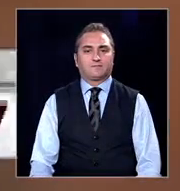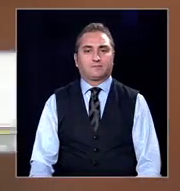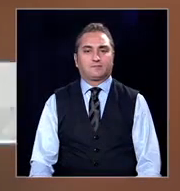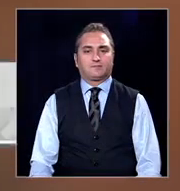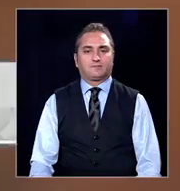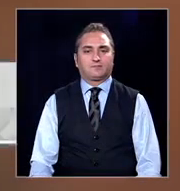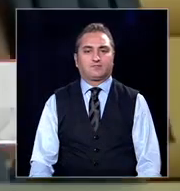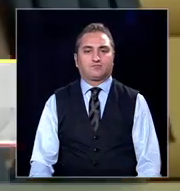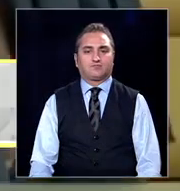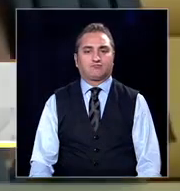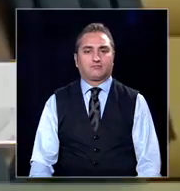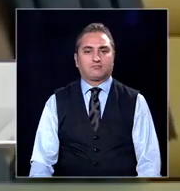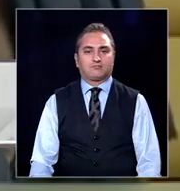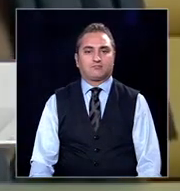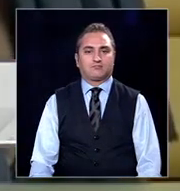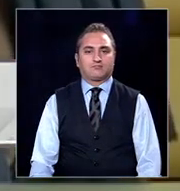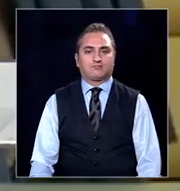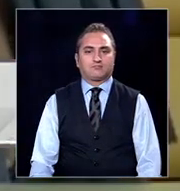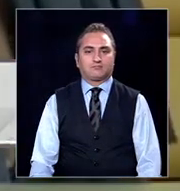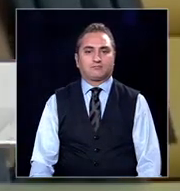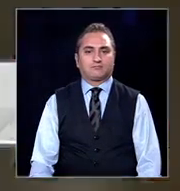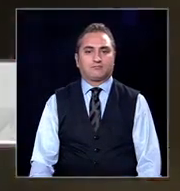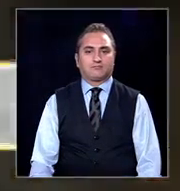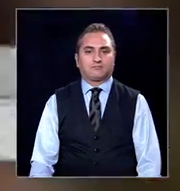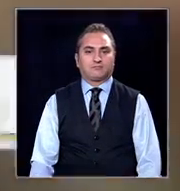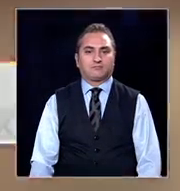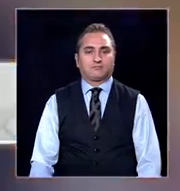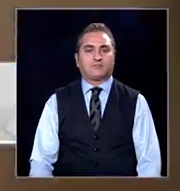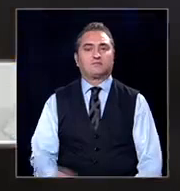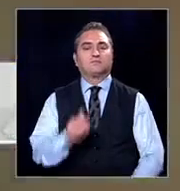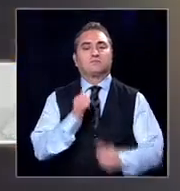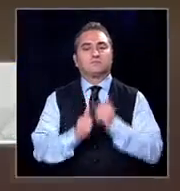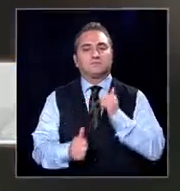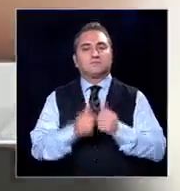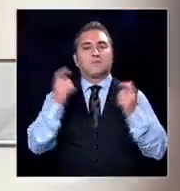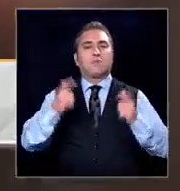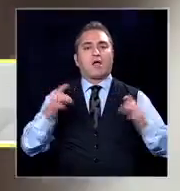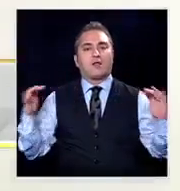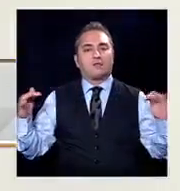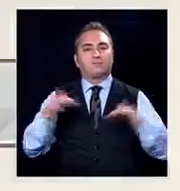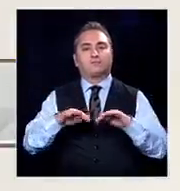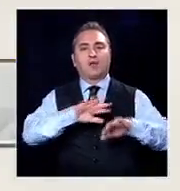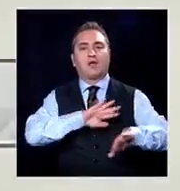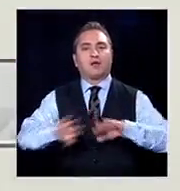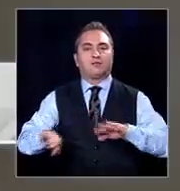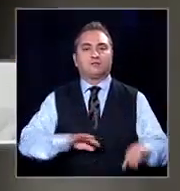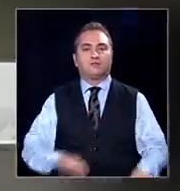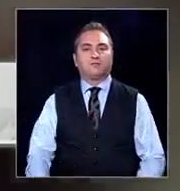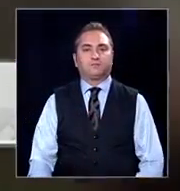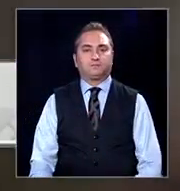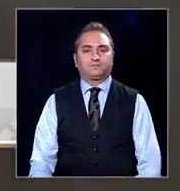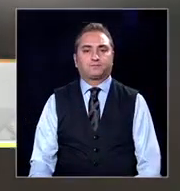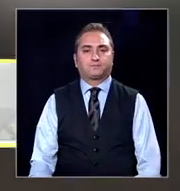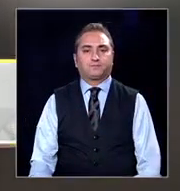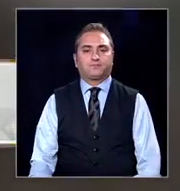kızımın üzerine saldırdı. İkinizin de kafasını kıracağım diye üzerimize yürüdü. Kavgayı mahalleli ayırdı. Çekmek!